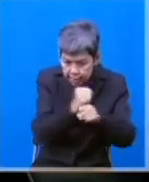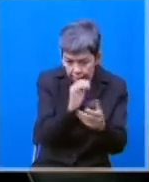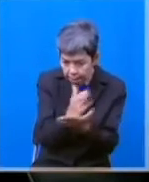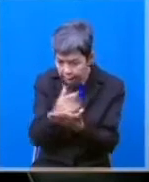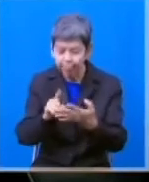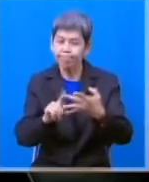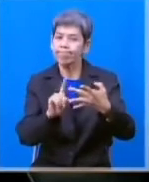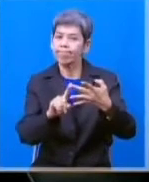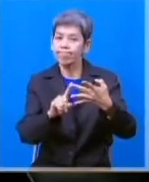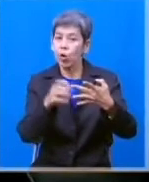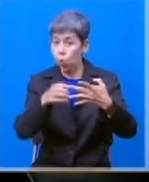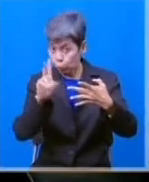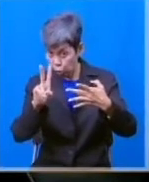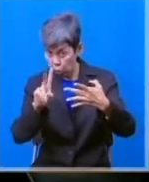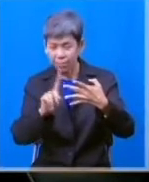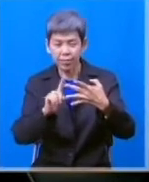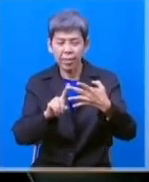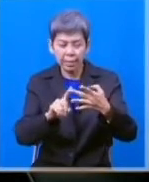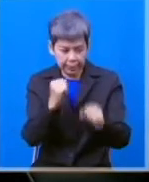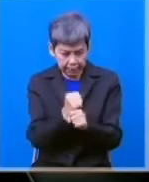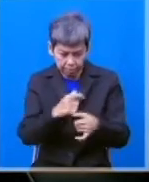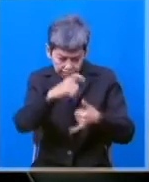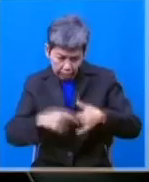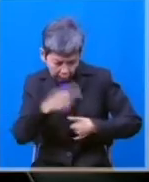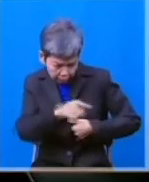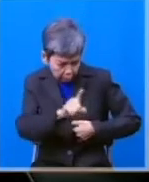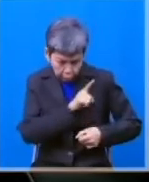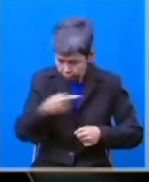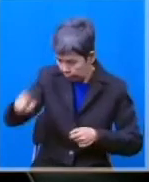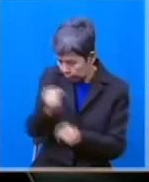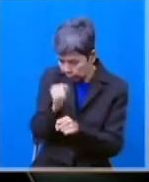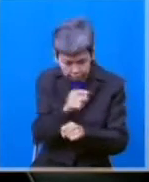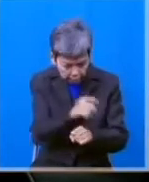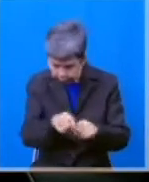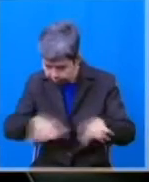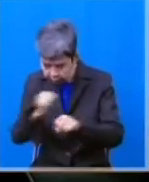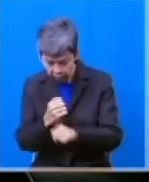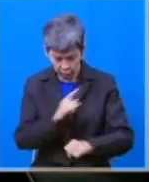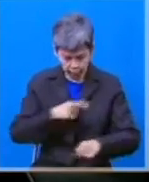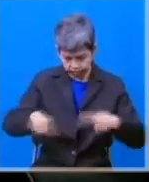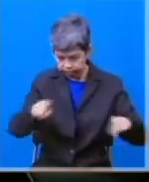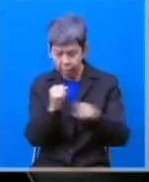ติกำหนดตัวบุคคลการสรรหาคนลงมาปฏิบัติงาน